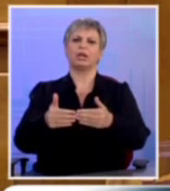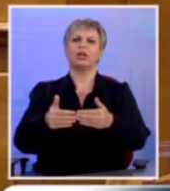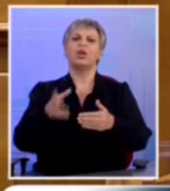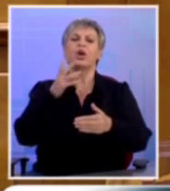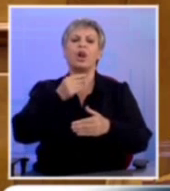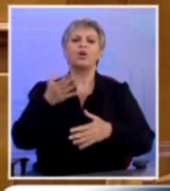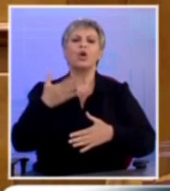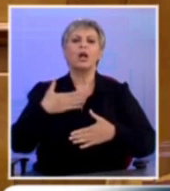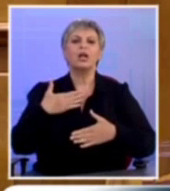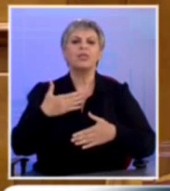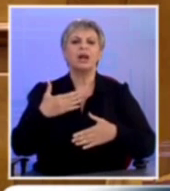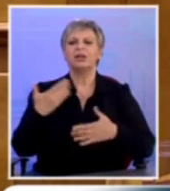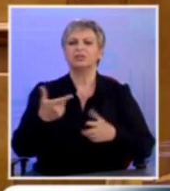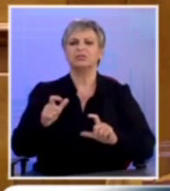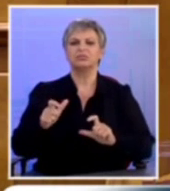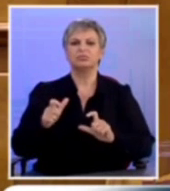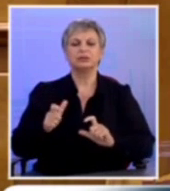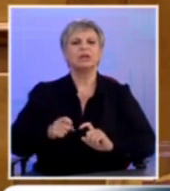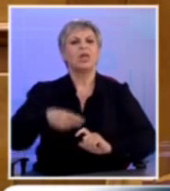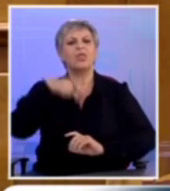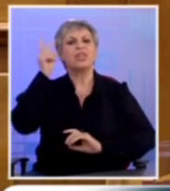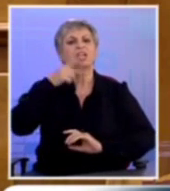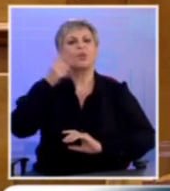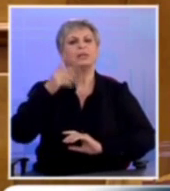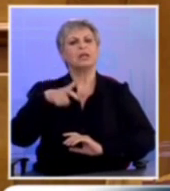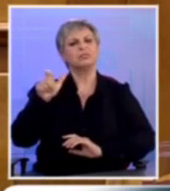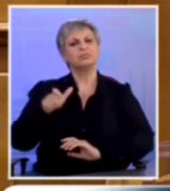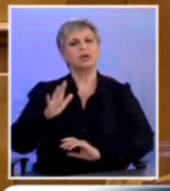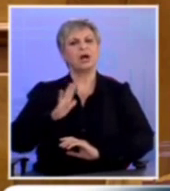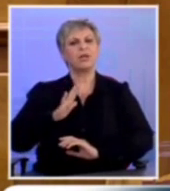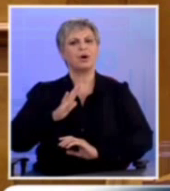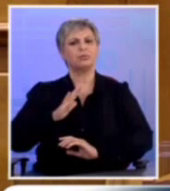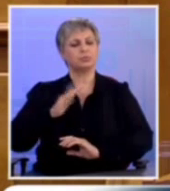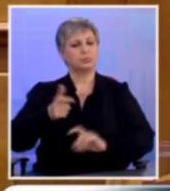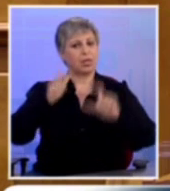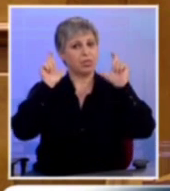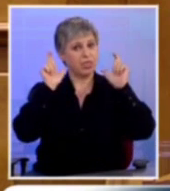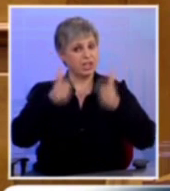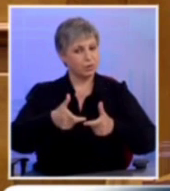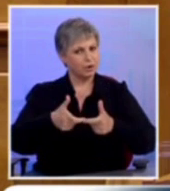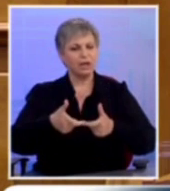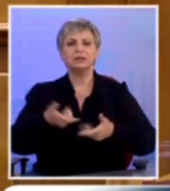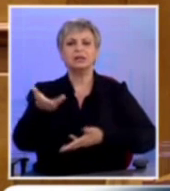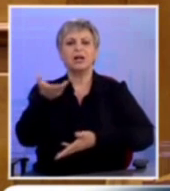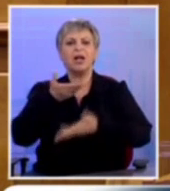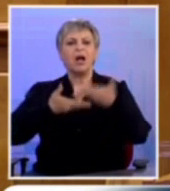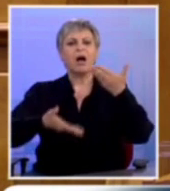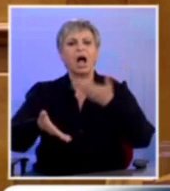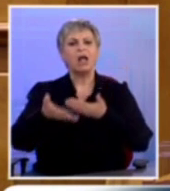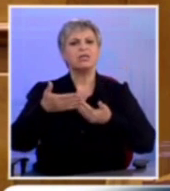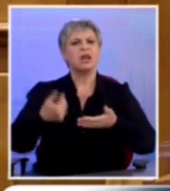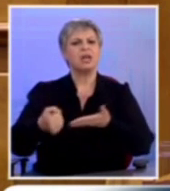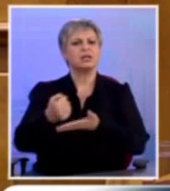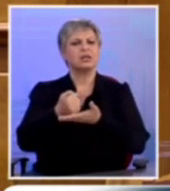θεμελιώδη δικαιώματα του σύγχρονου ανθρώπου. Τη δημοκρατία, την αλληλεγγύη, μια